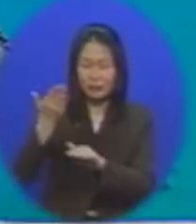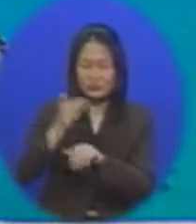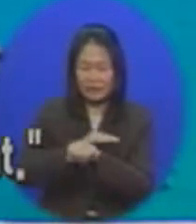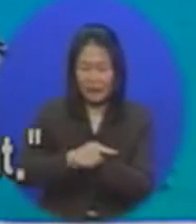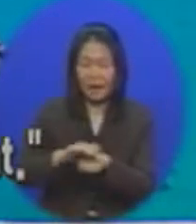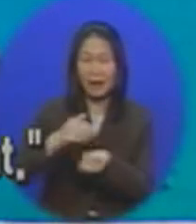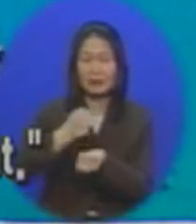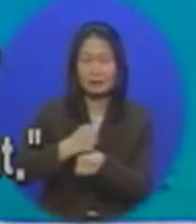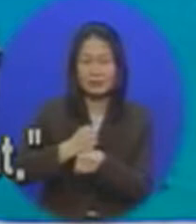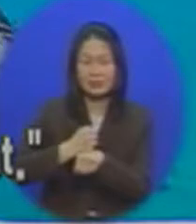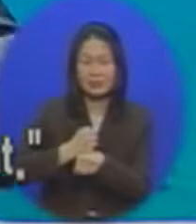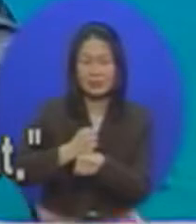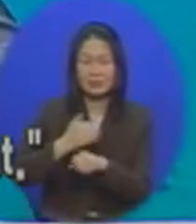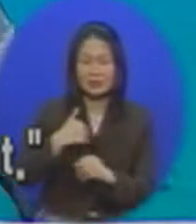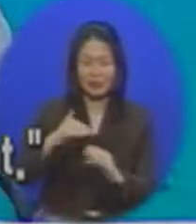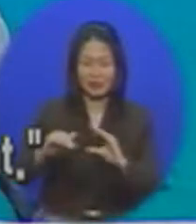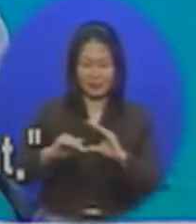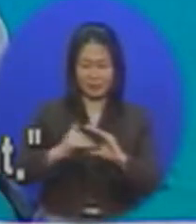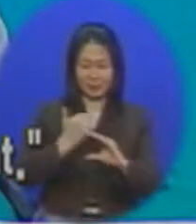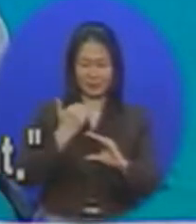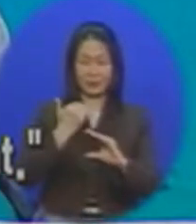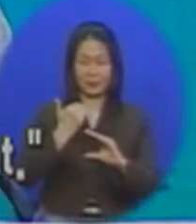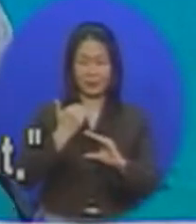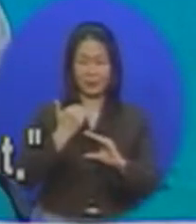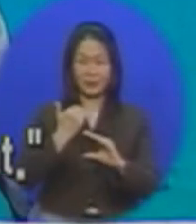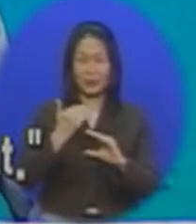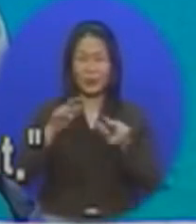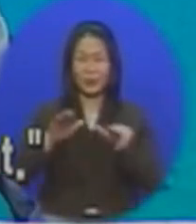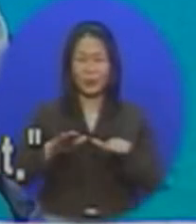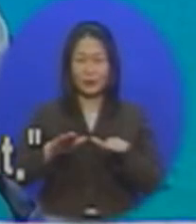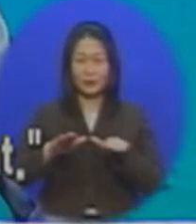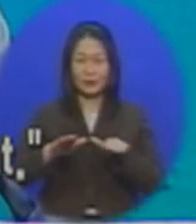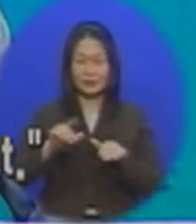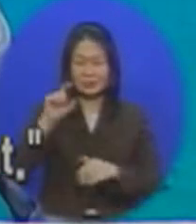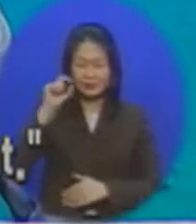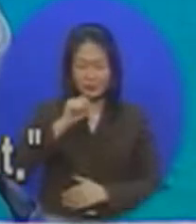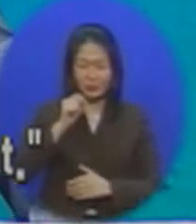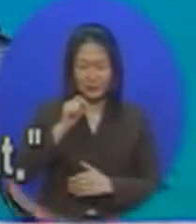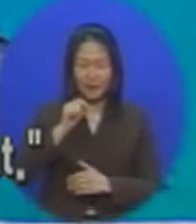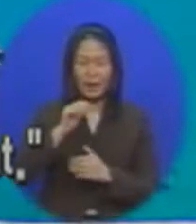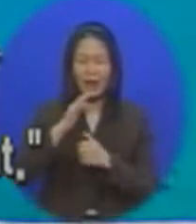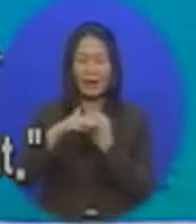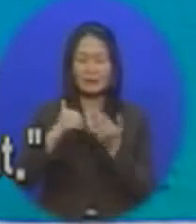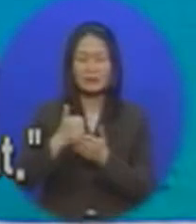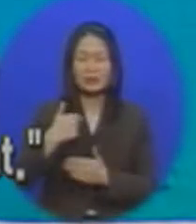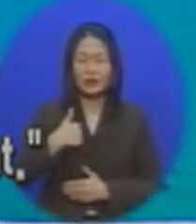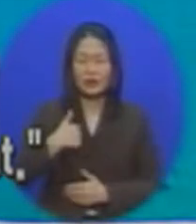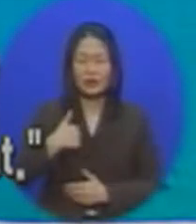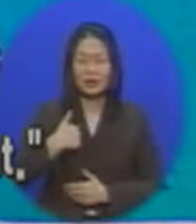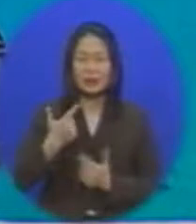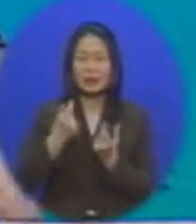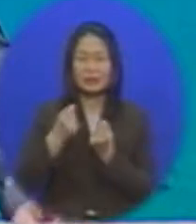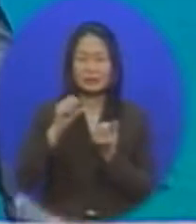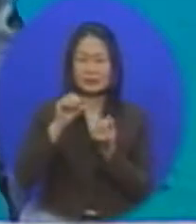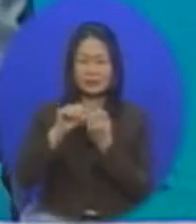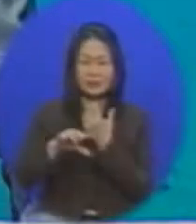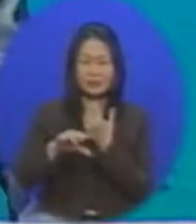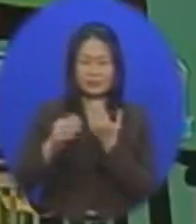그러면서 이제 제게 매일을 쭉 보내셨어요 오늘 새벽에 하나님께서 저를 그렇게 다르 셨습니다